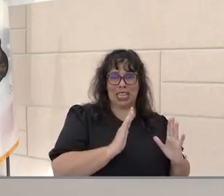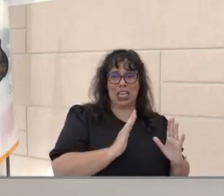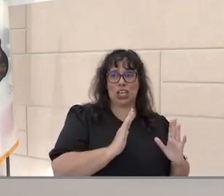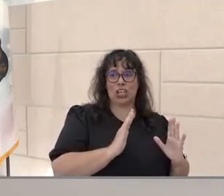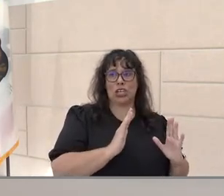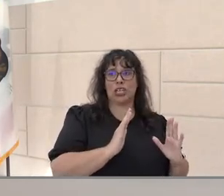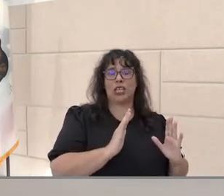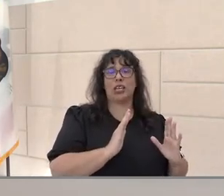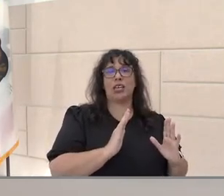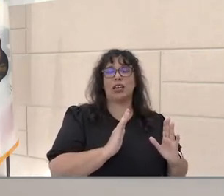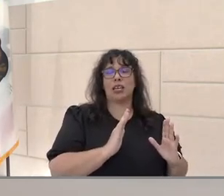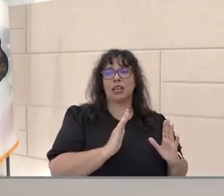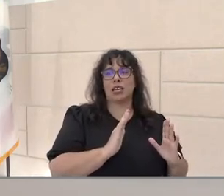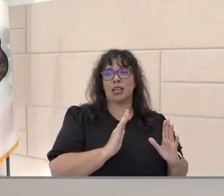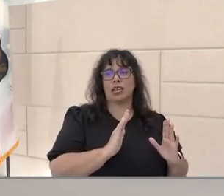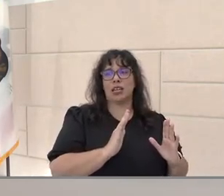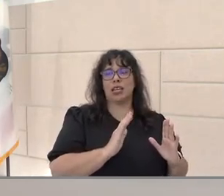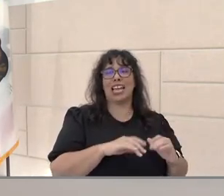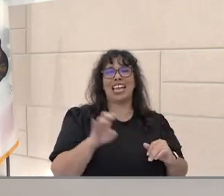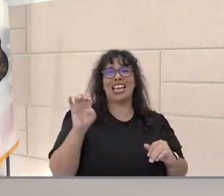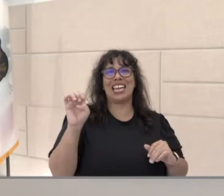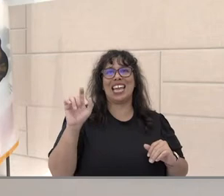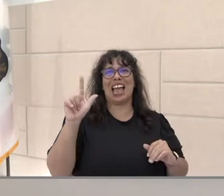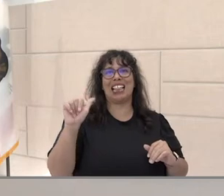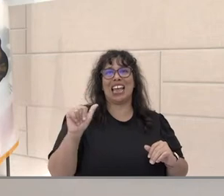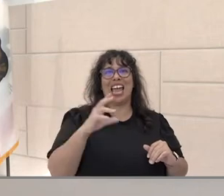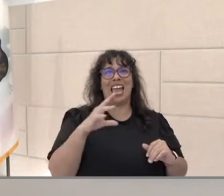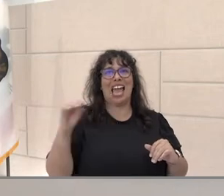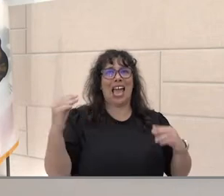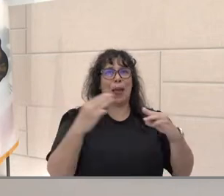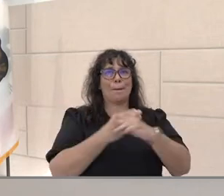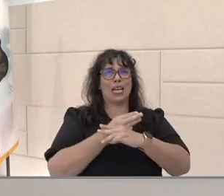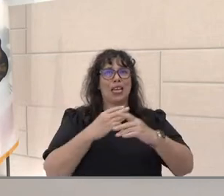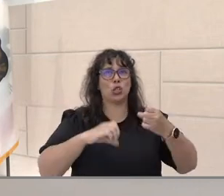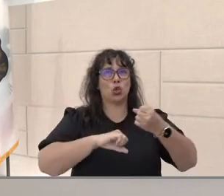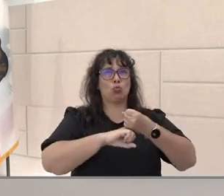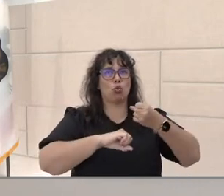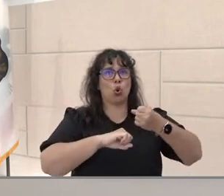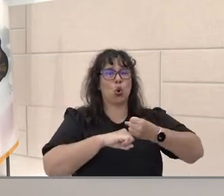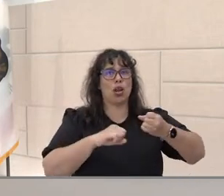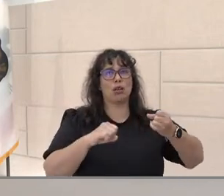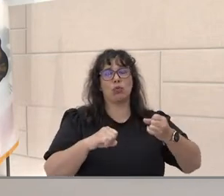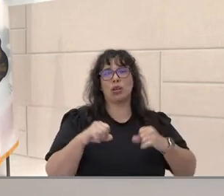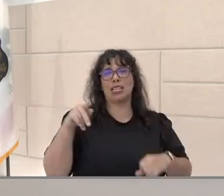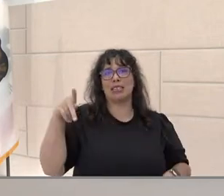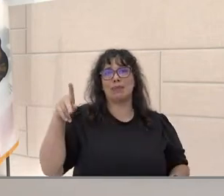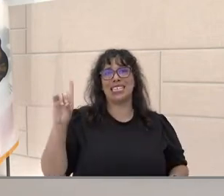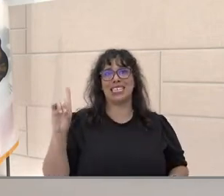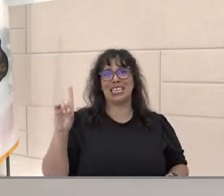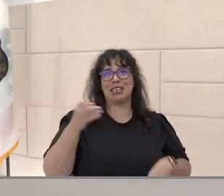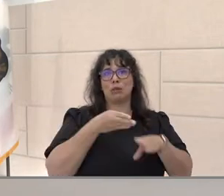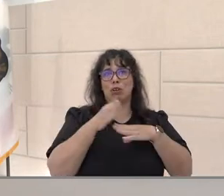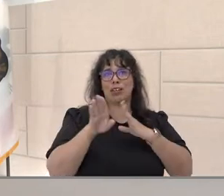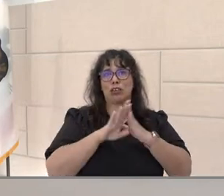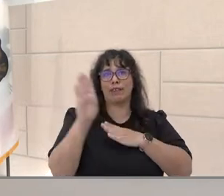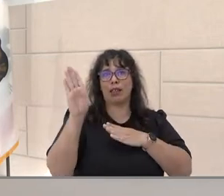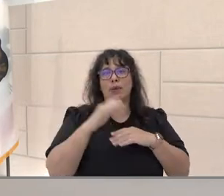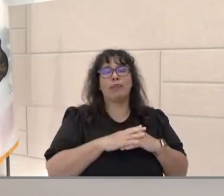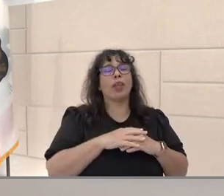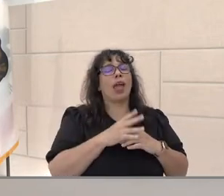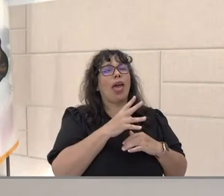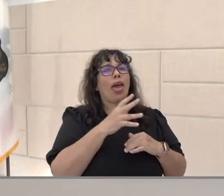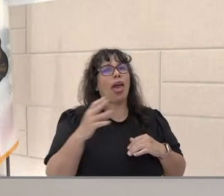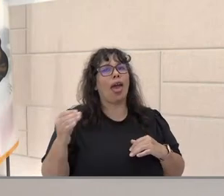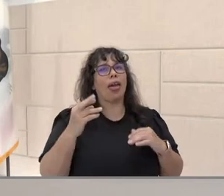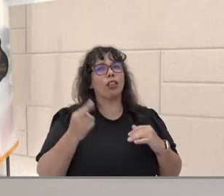ក្សានៅក្នុងកម្មវិធីភាសាសាស្ត្រនិងគណិតវិទ្យាដើម្បីឲ្យពួកគាត់ទ